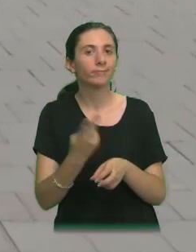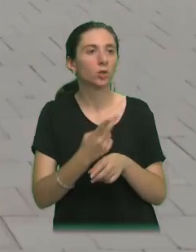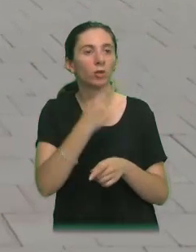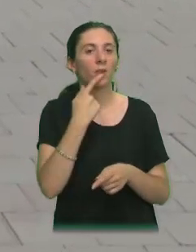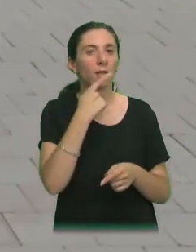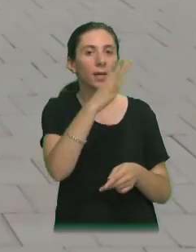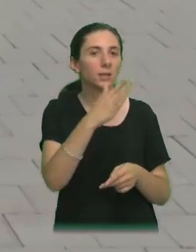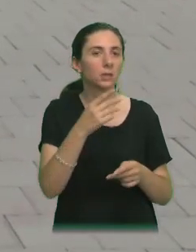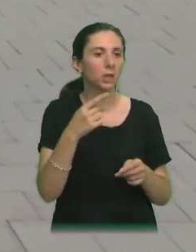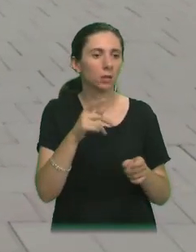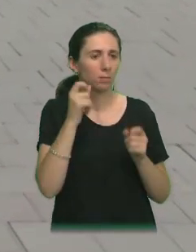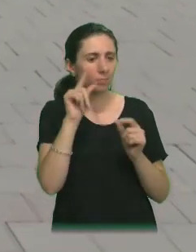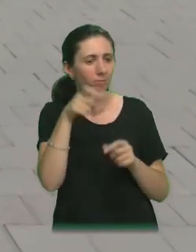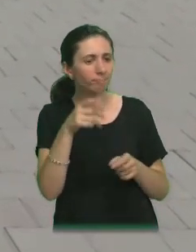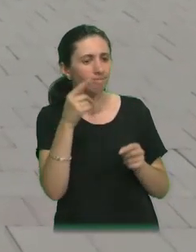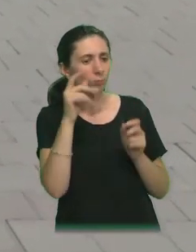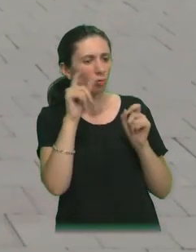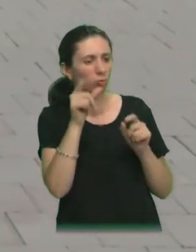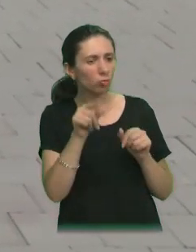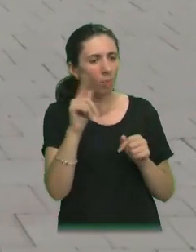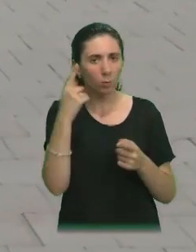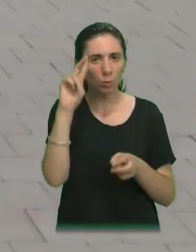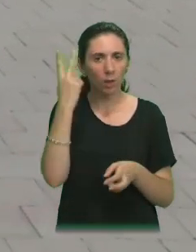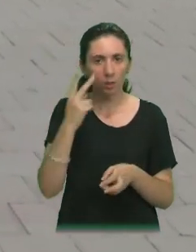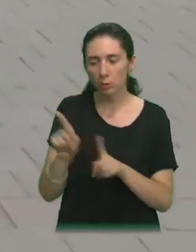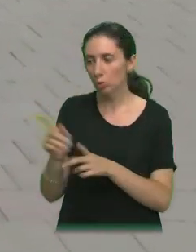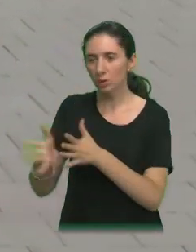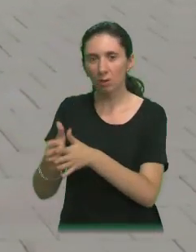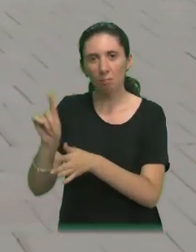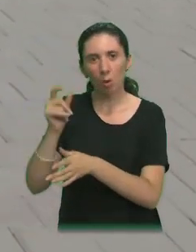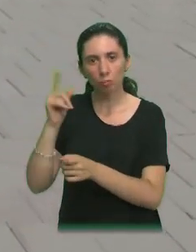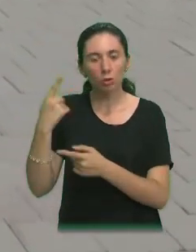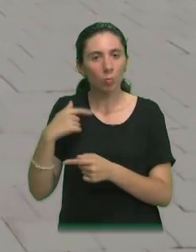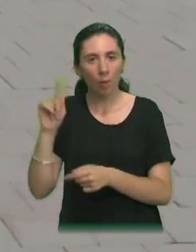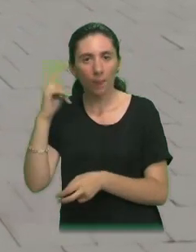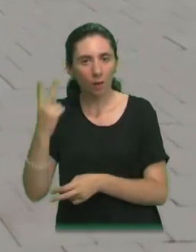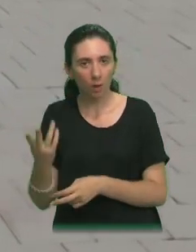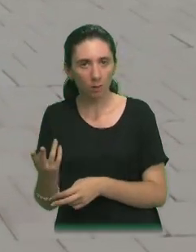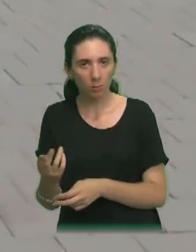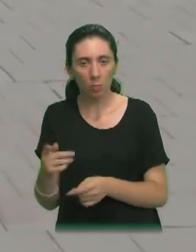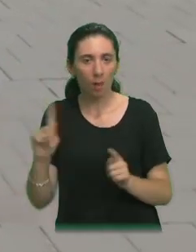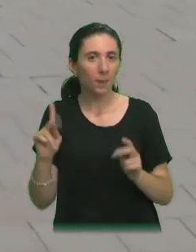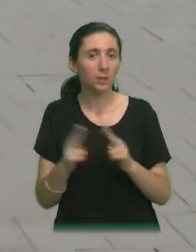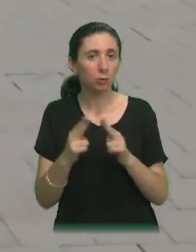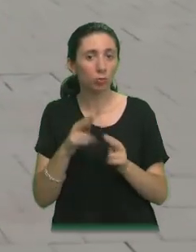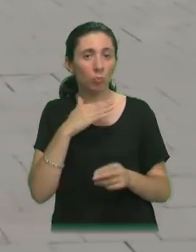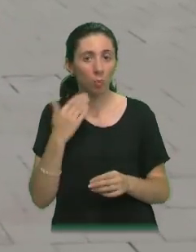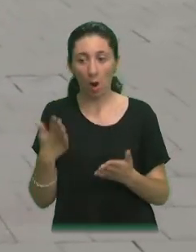jer je isto kao kad dođeš u stranu zemlju, poslušaš strani jezik, pa ti je čudan. Tako i znakovni jezik nama